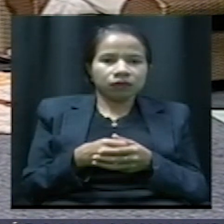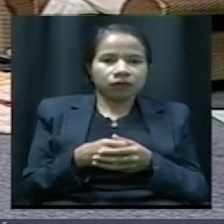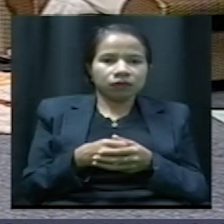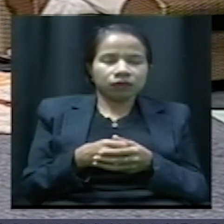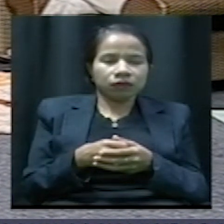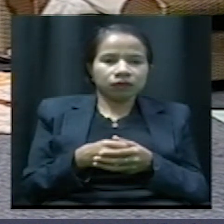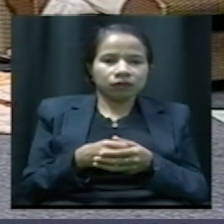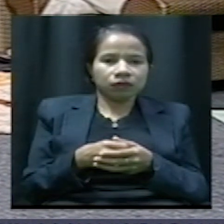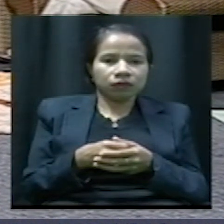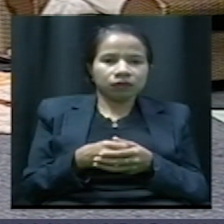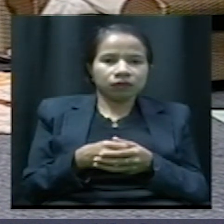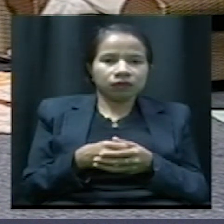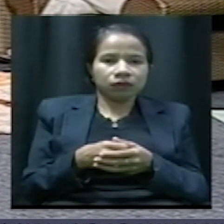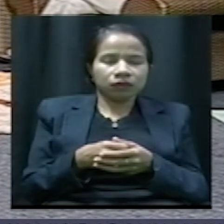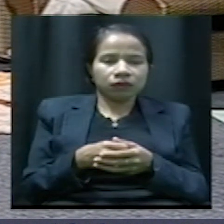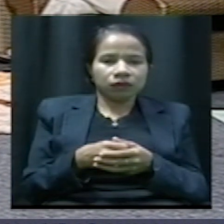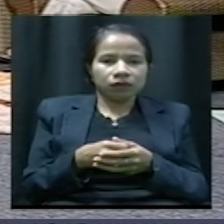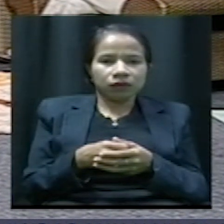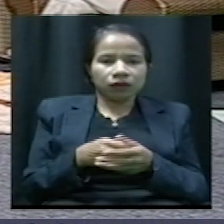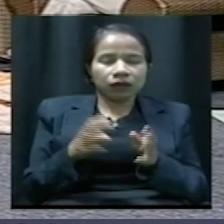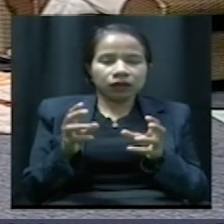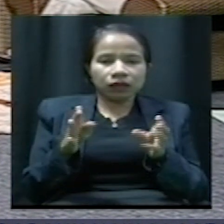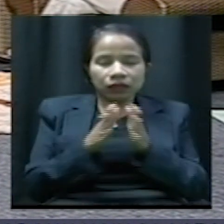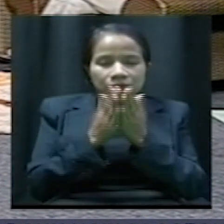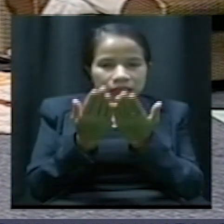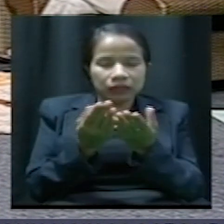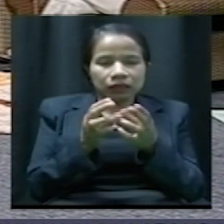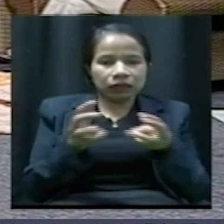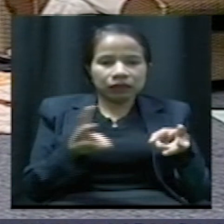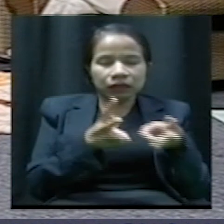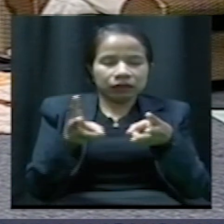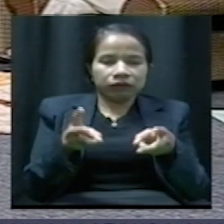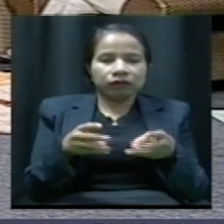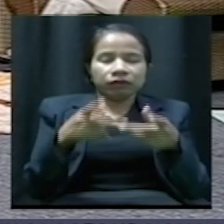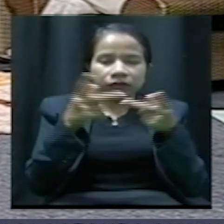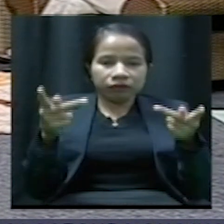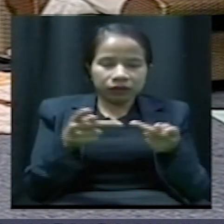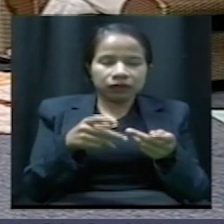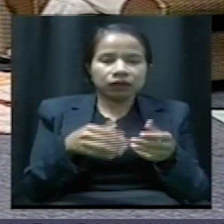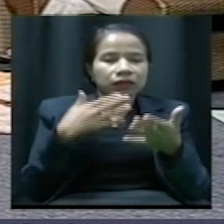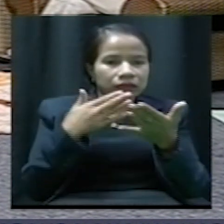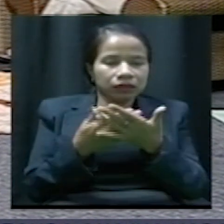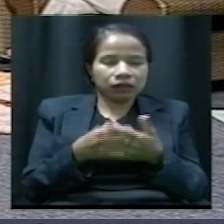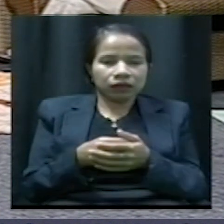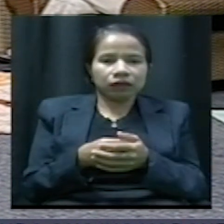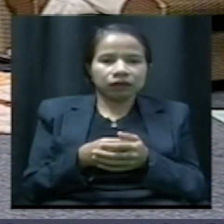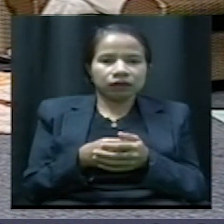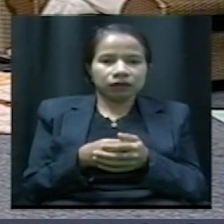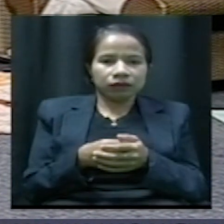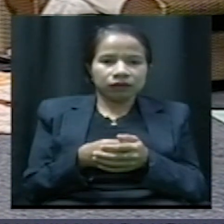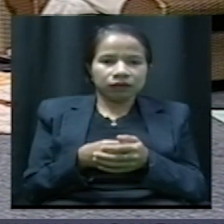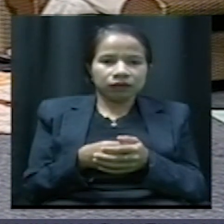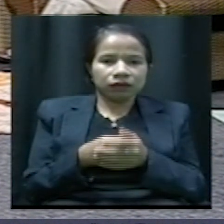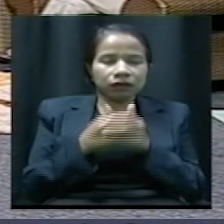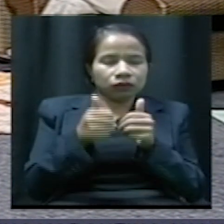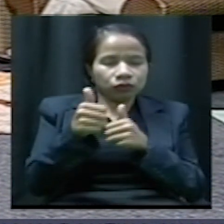iha seda ita tengki iha mata dalang nebe klaru ba sentru sira ni aksesibel duni galai para tabele ita formalize per